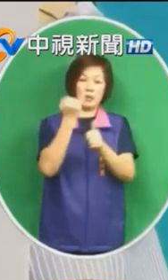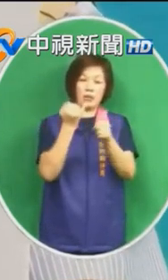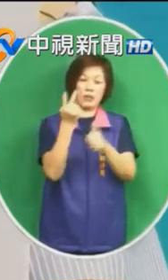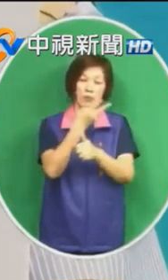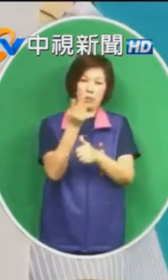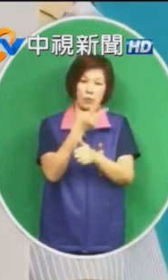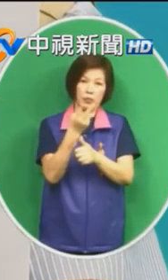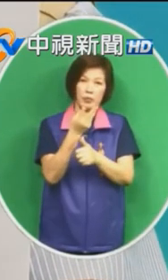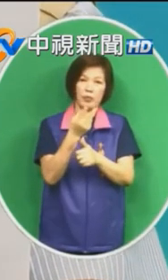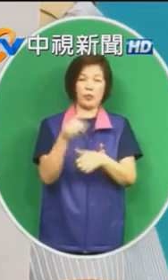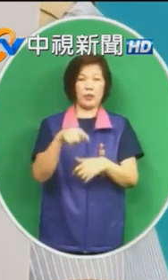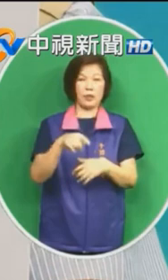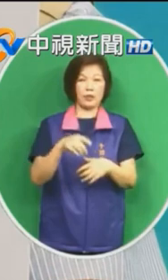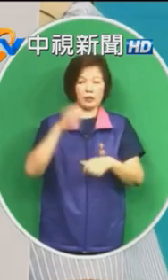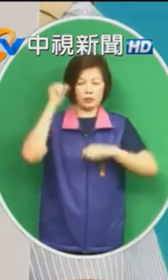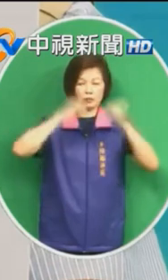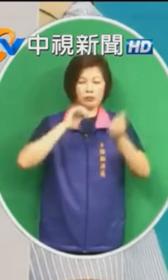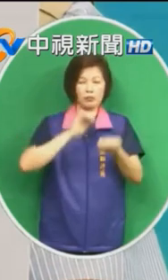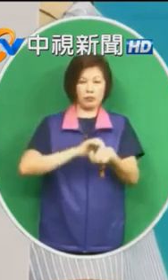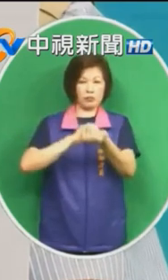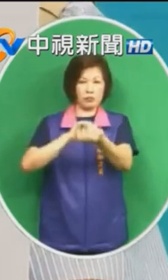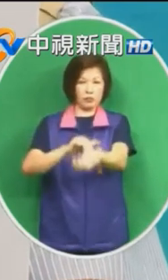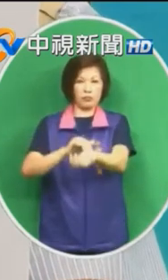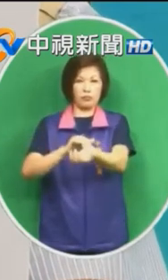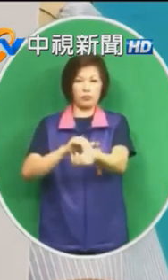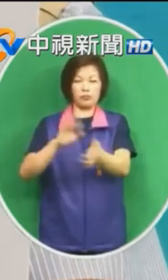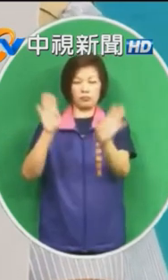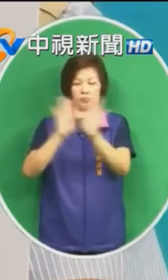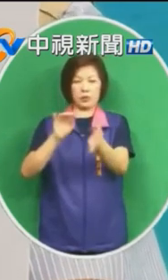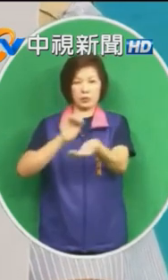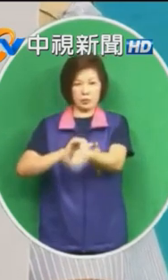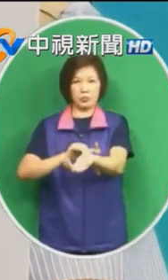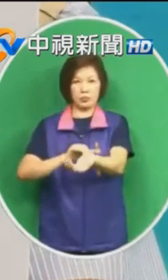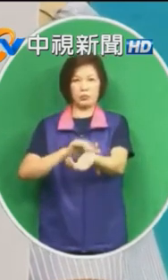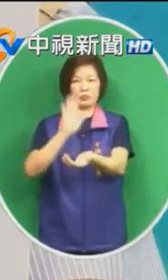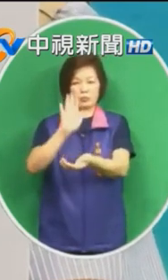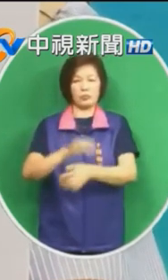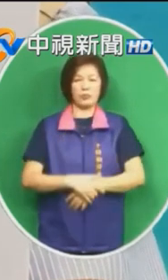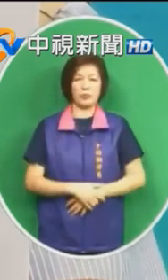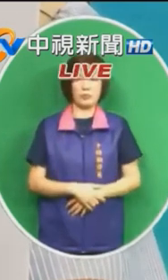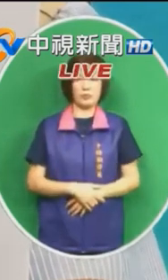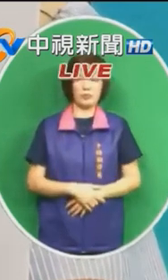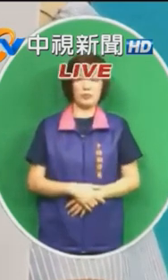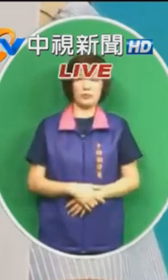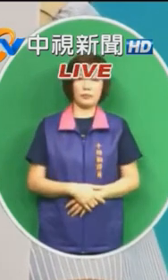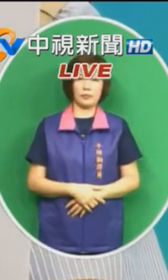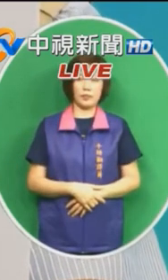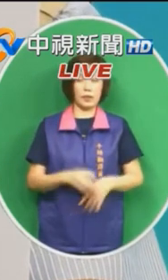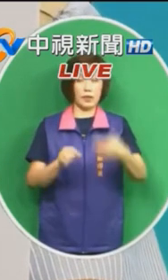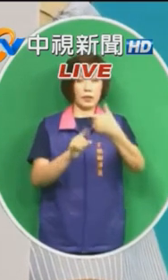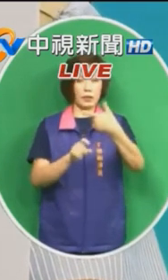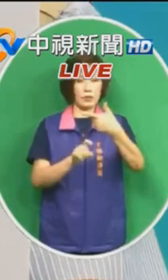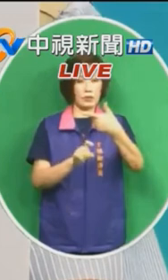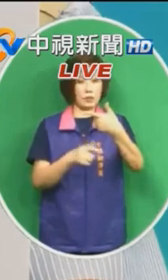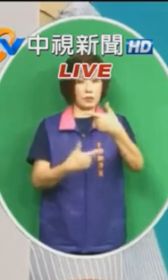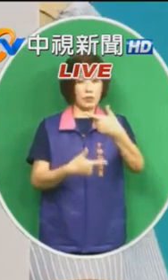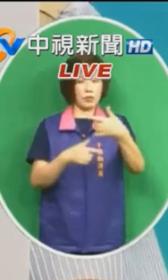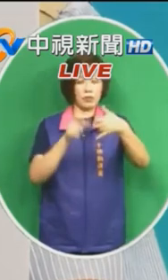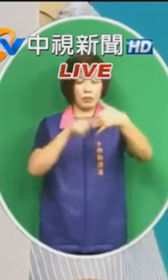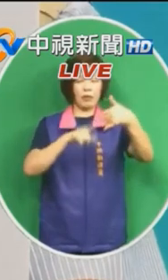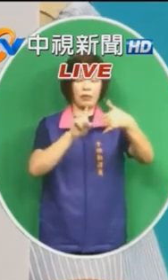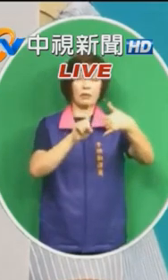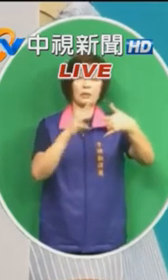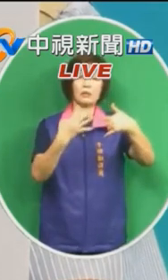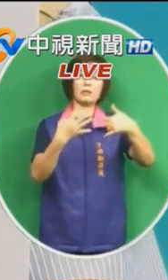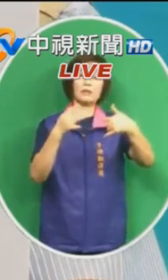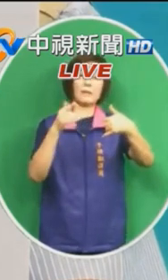的时候也曾经到访疗医院去看门诊。那在6月16号的时候呢，14816的夫妻